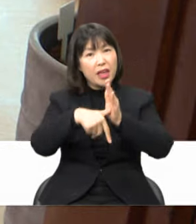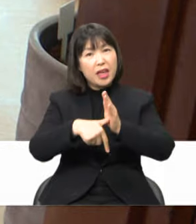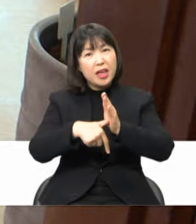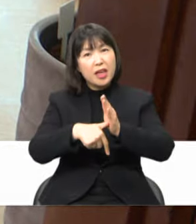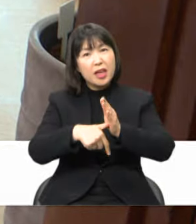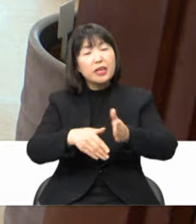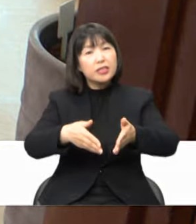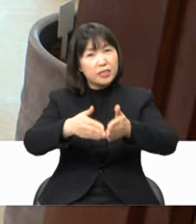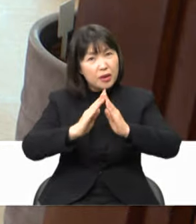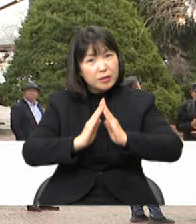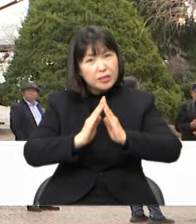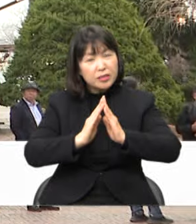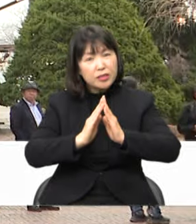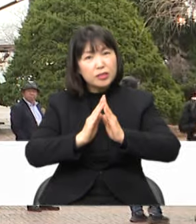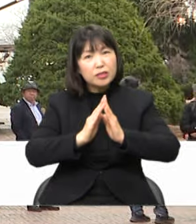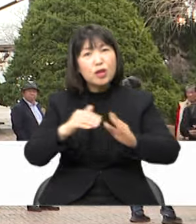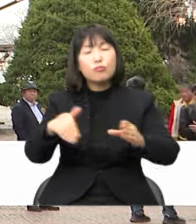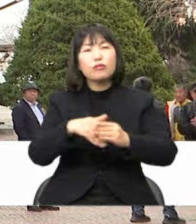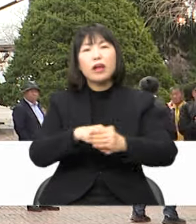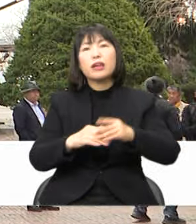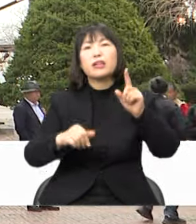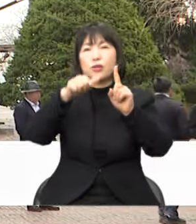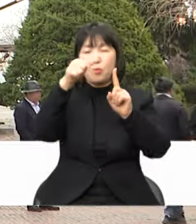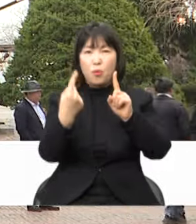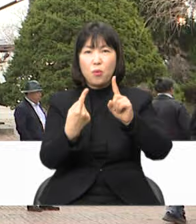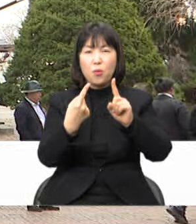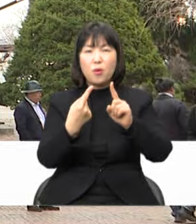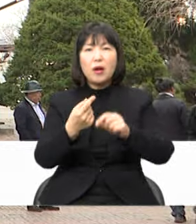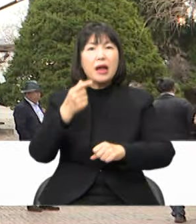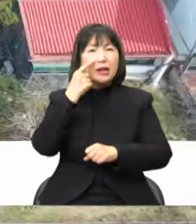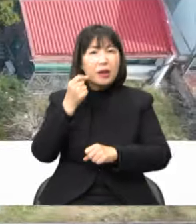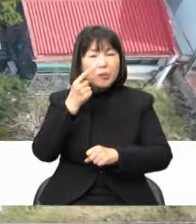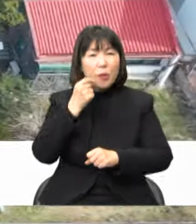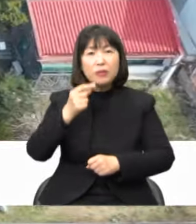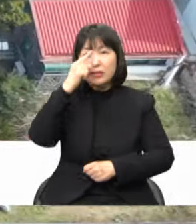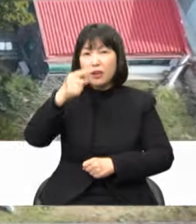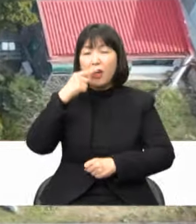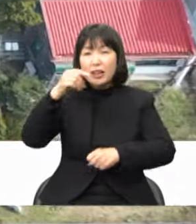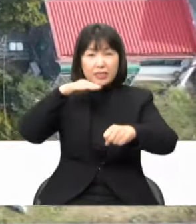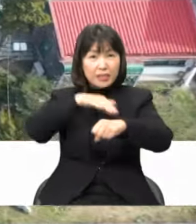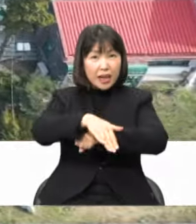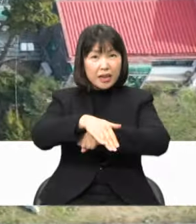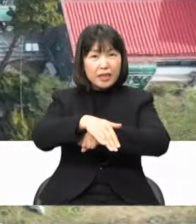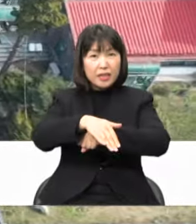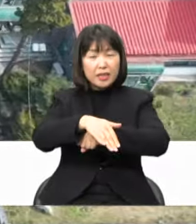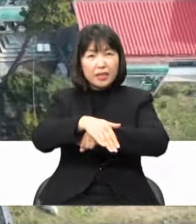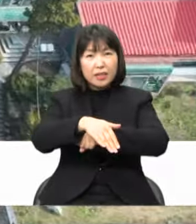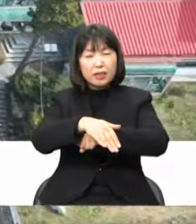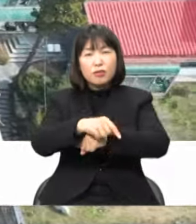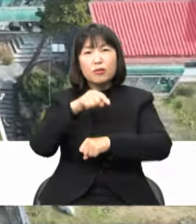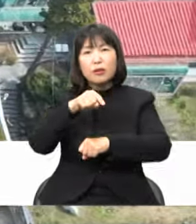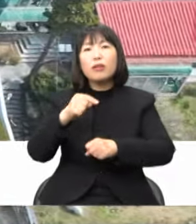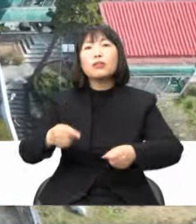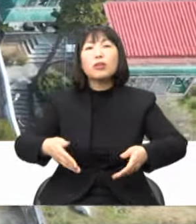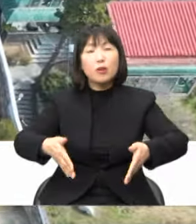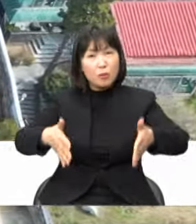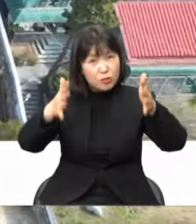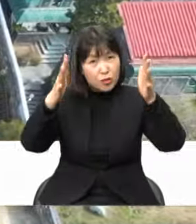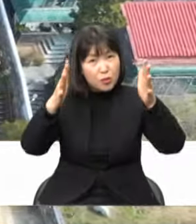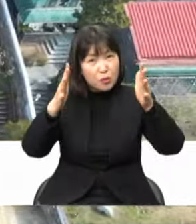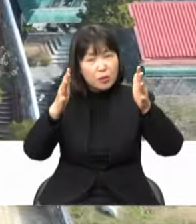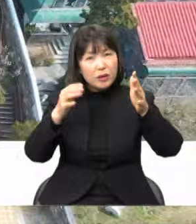1호입니다 일본식과 서양식이 공존한 건축물로 시장 관사로 활용되다 시민들을 위한